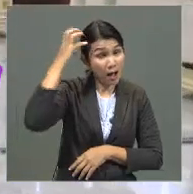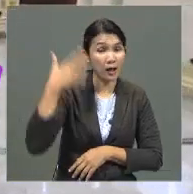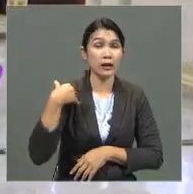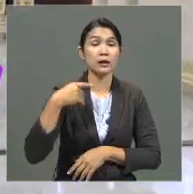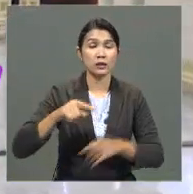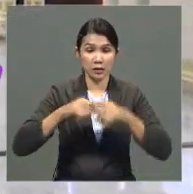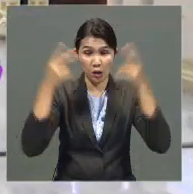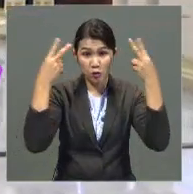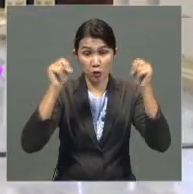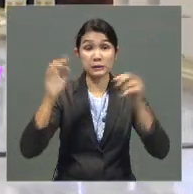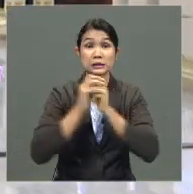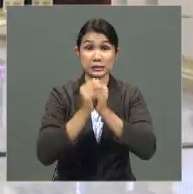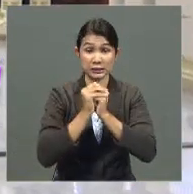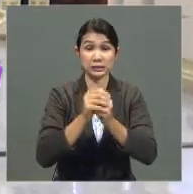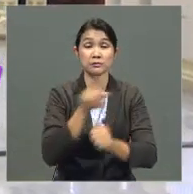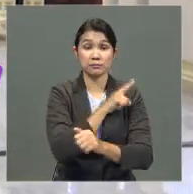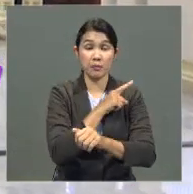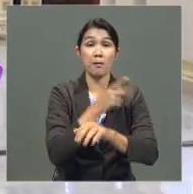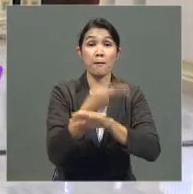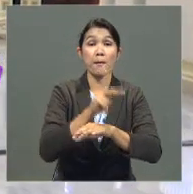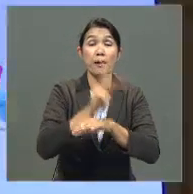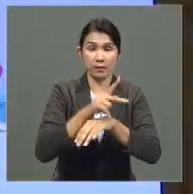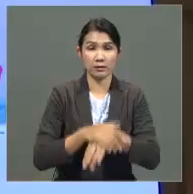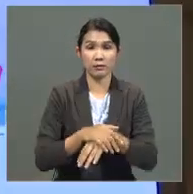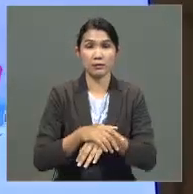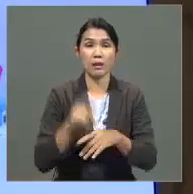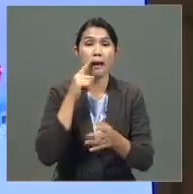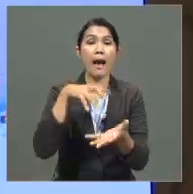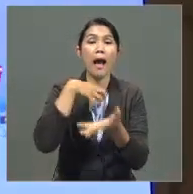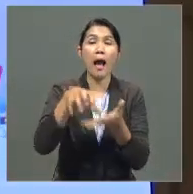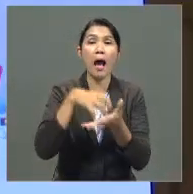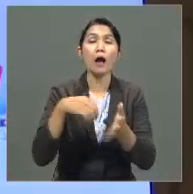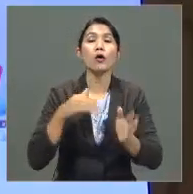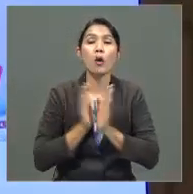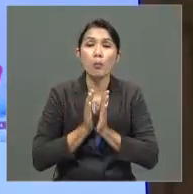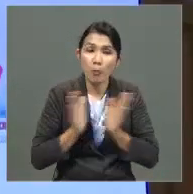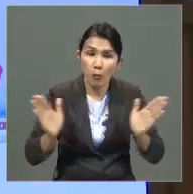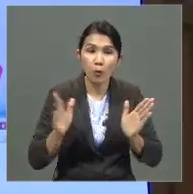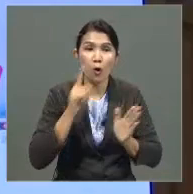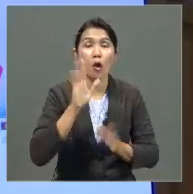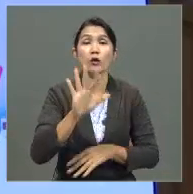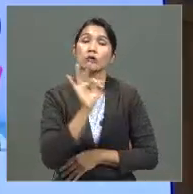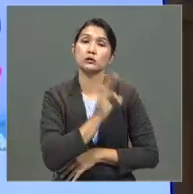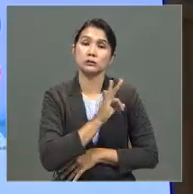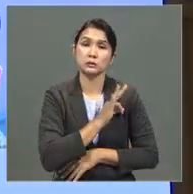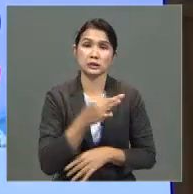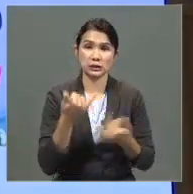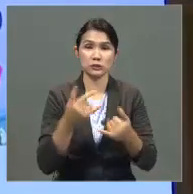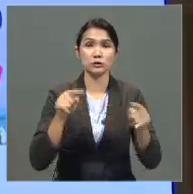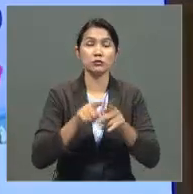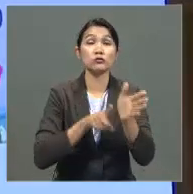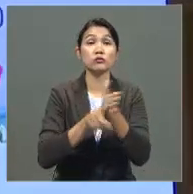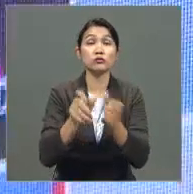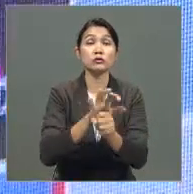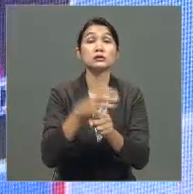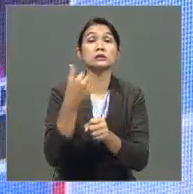ฉียงนายกรัฐมนตรีจีนเป็นประธานร่วมนะคะทั้งคู่เนี่ยกล่าวขอบคุณความช่วยเหลือระหว่างกันของสมาชิกในช่วงโควิด-19 และ